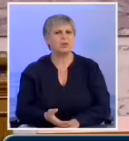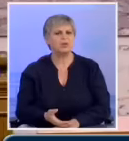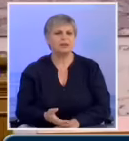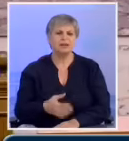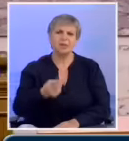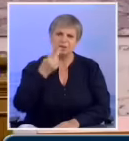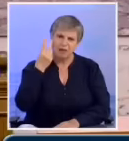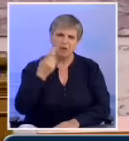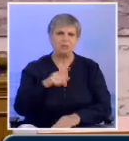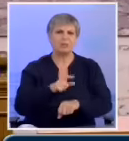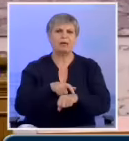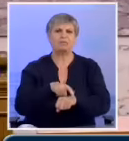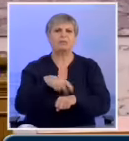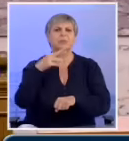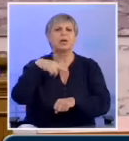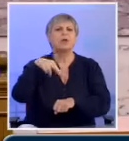της Ολομέλειας